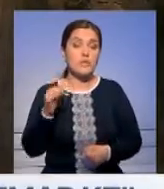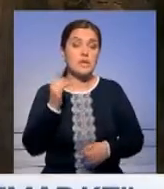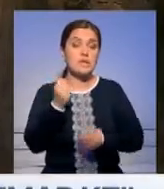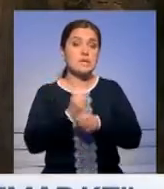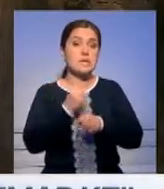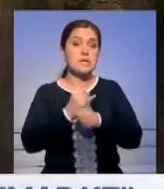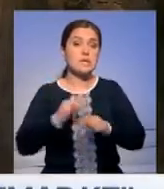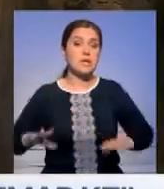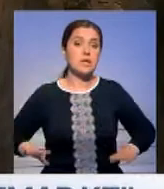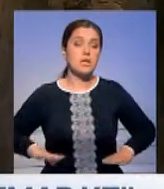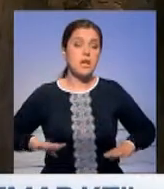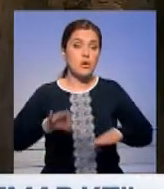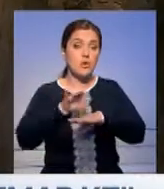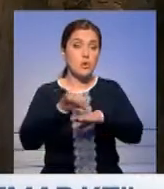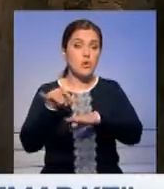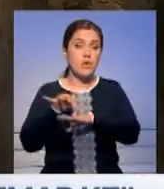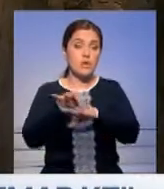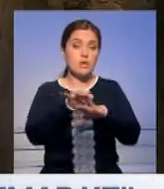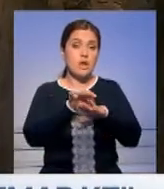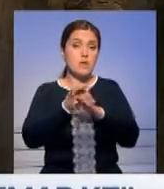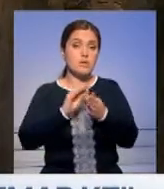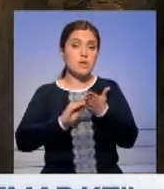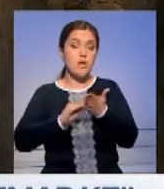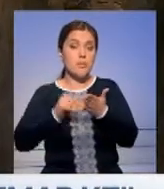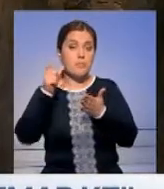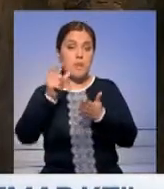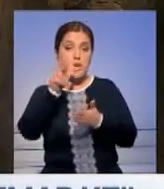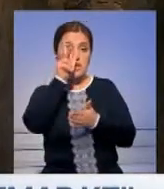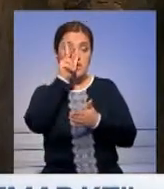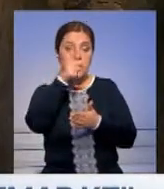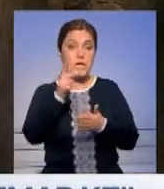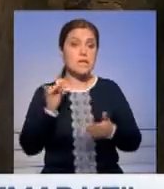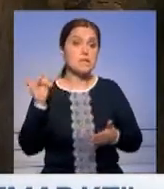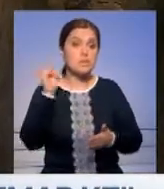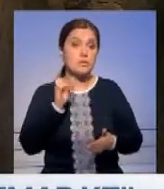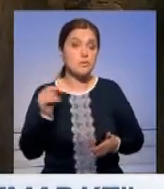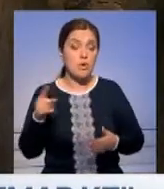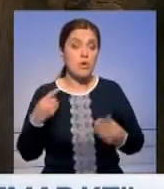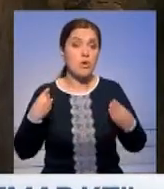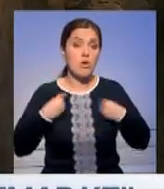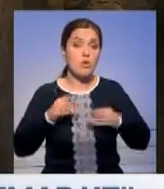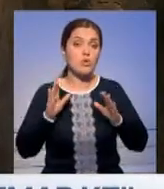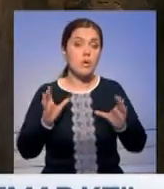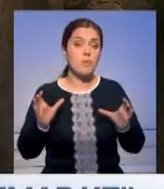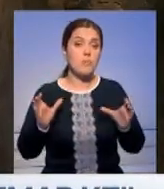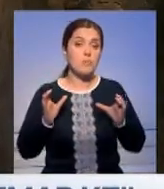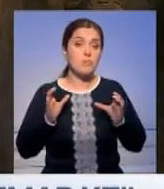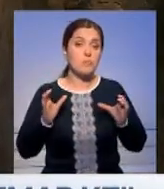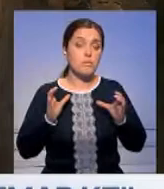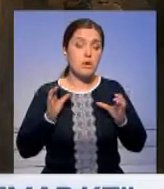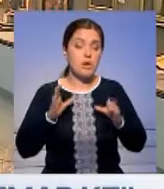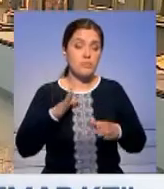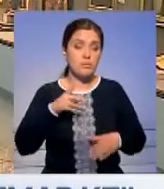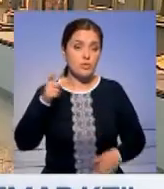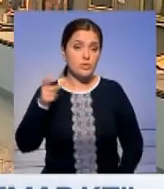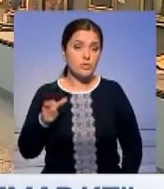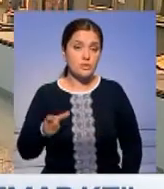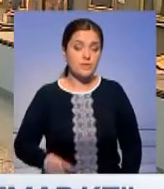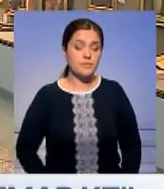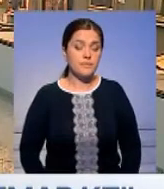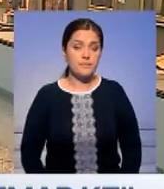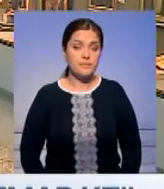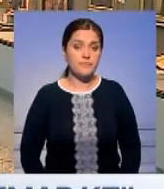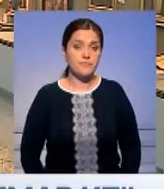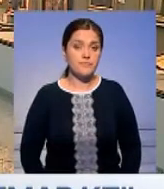шкур. Писатель носил ее 3 года. Из истории мы знаем, что одежду такого типа могли позволить себе только обеспеченные люди. Зал